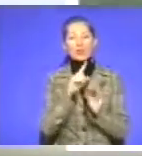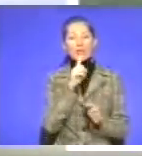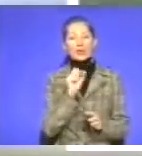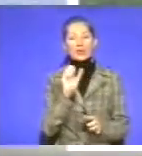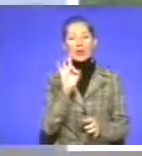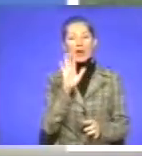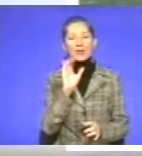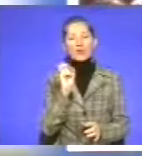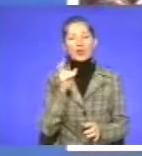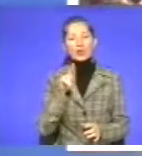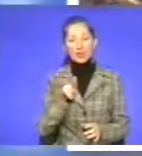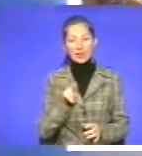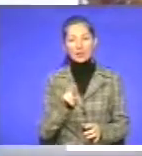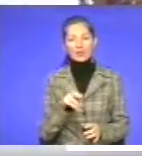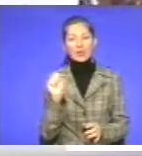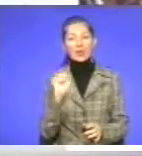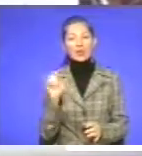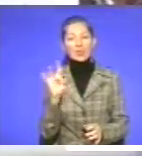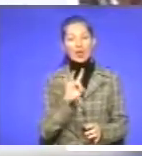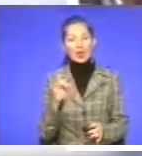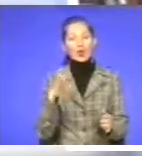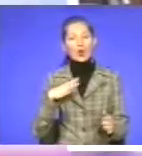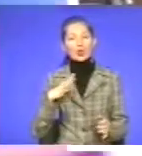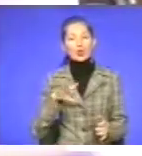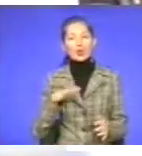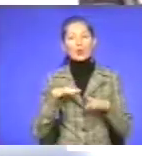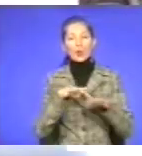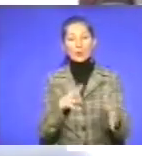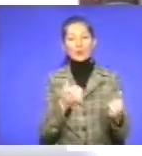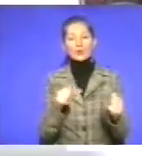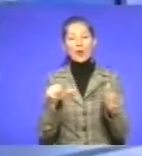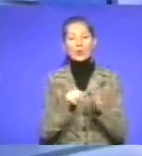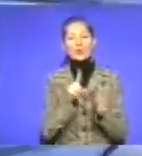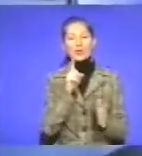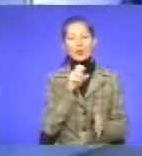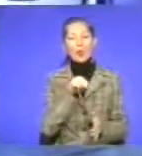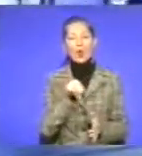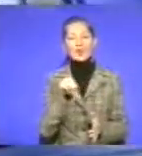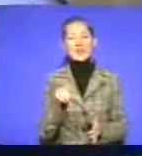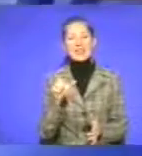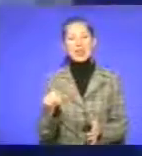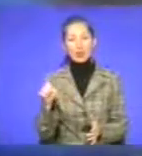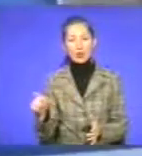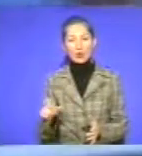району. Очікую, що в паломництві візьме участь 100 тисяч вірян.